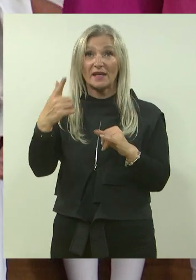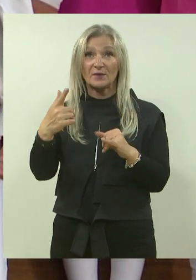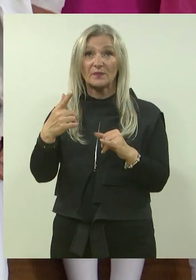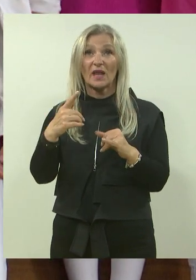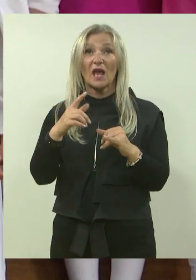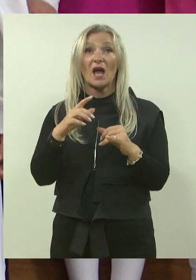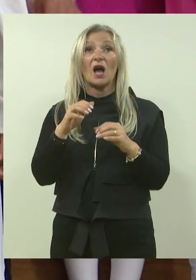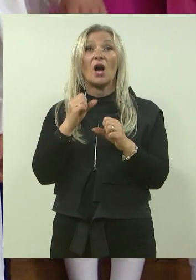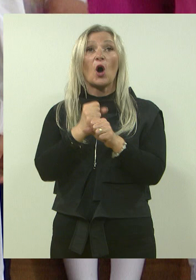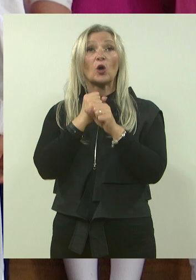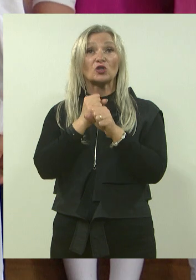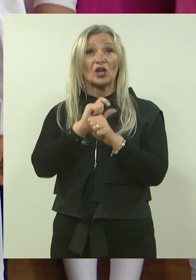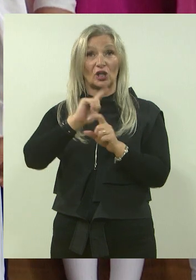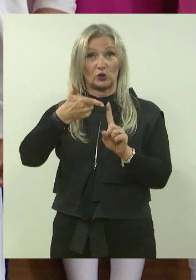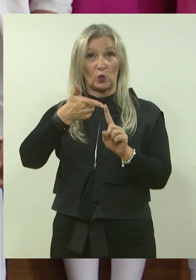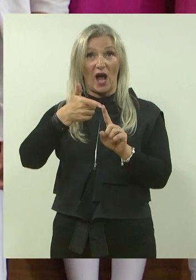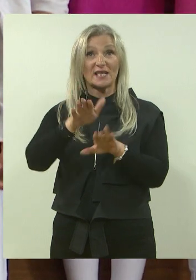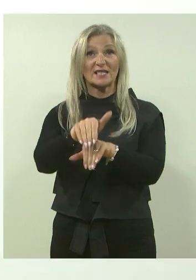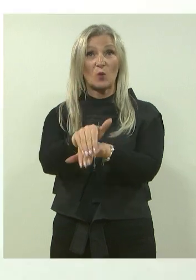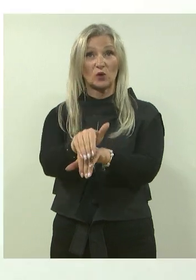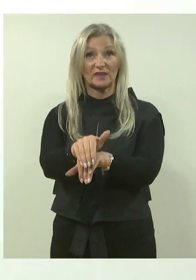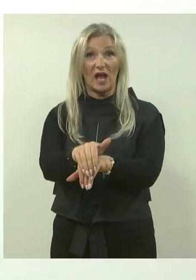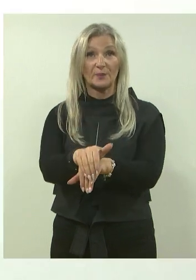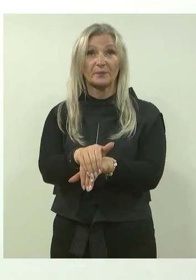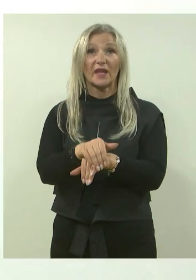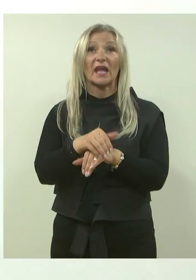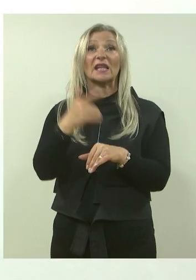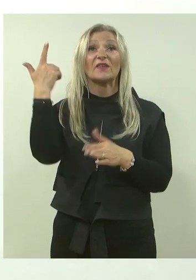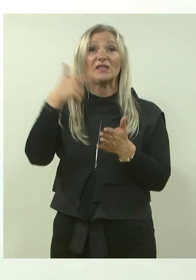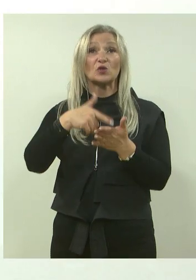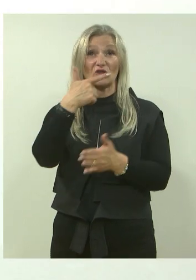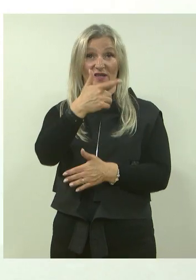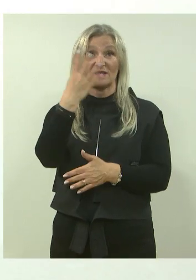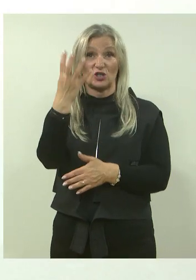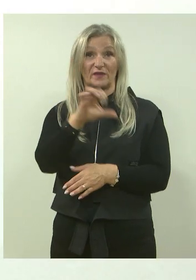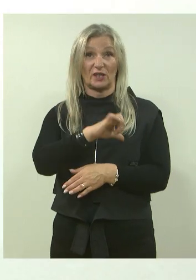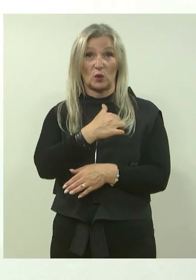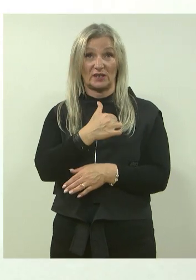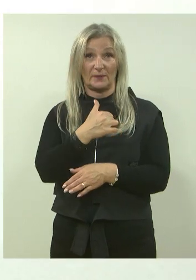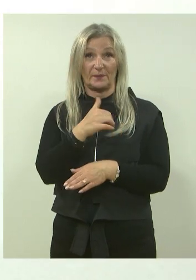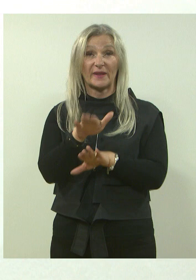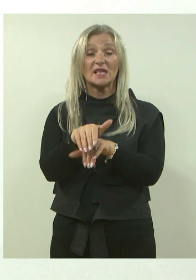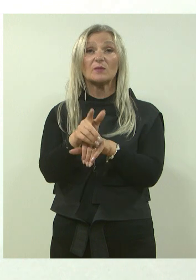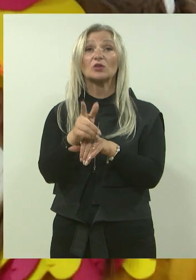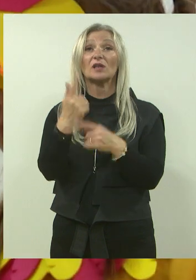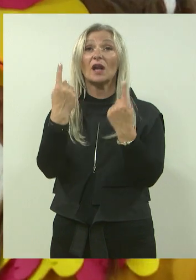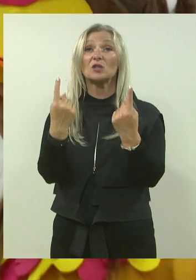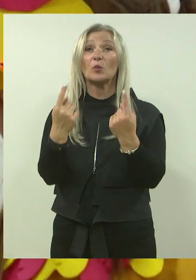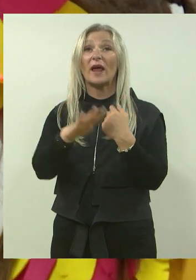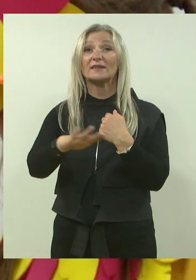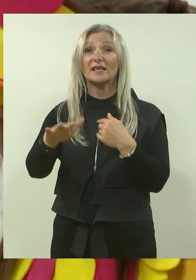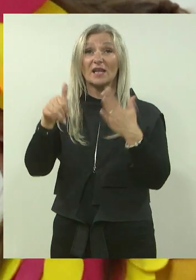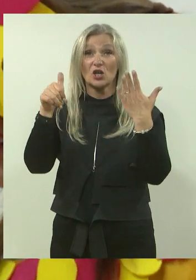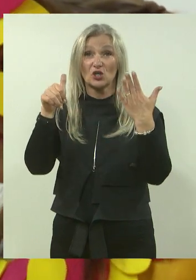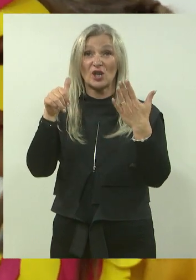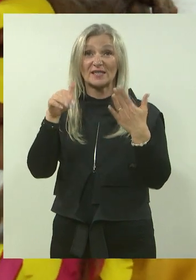sklopu održane druge poredu smotre pod nazivom Vin Kajček 2024. Na smotri su nastupili mališani iz 6